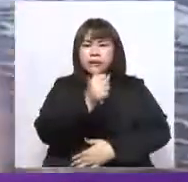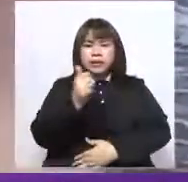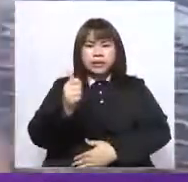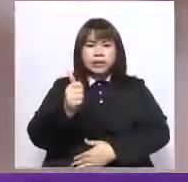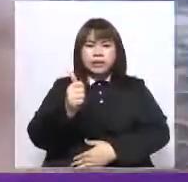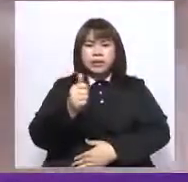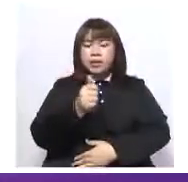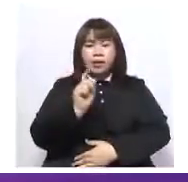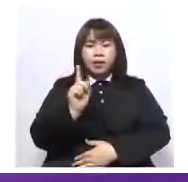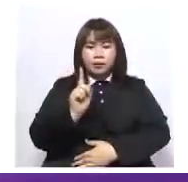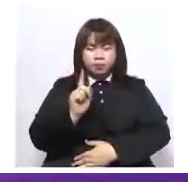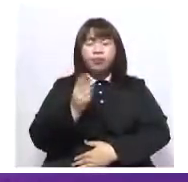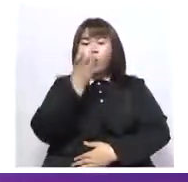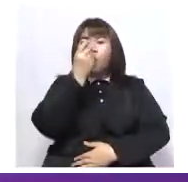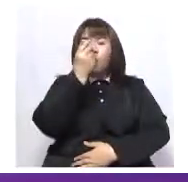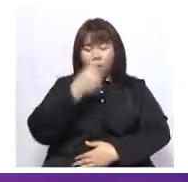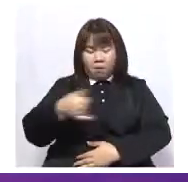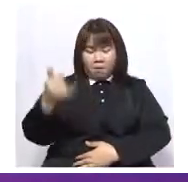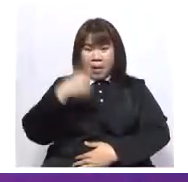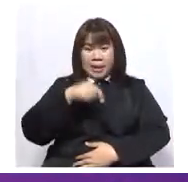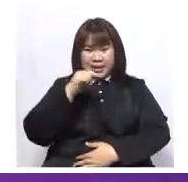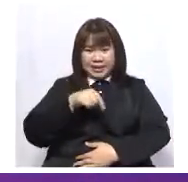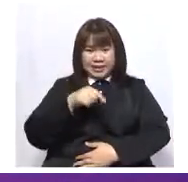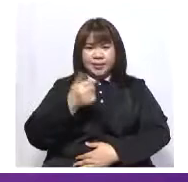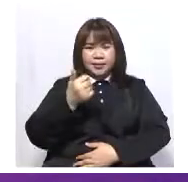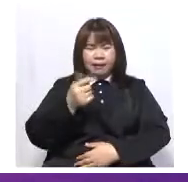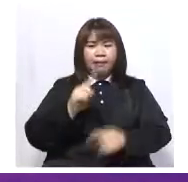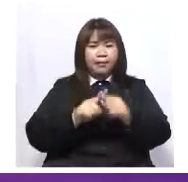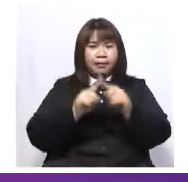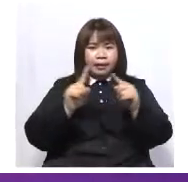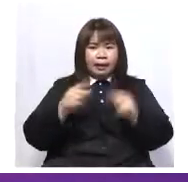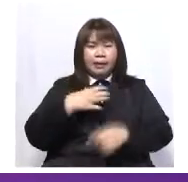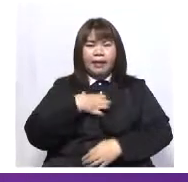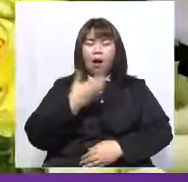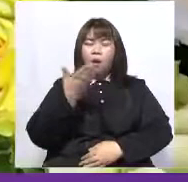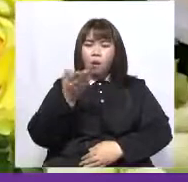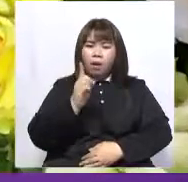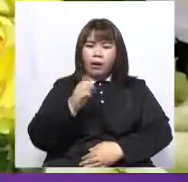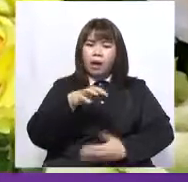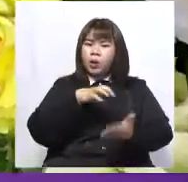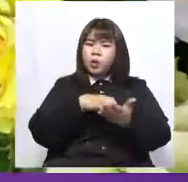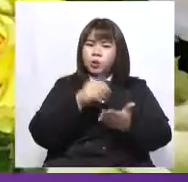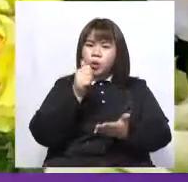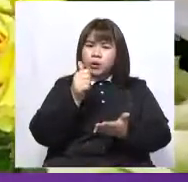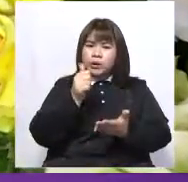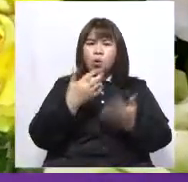เรื่องใดก็ตามครับก็ลองเดินทางมากันได้แต่ว่าถ้าจะขอเรื่องของการเสี่ยงโช